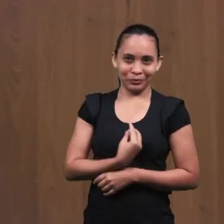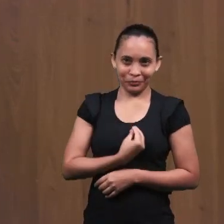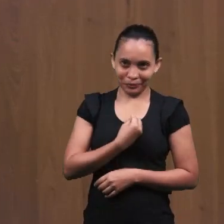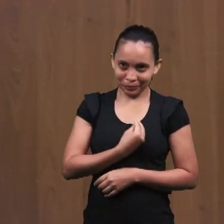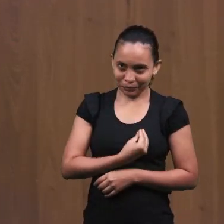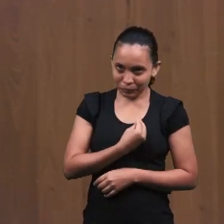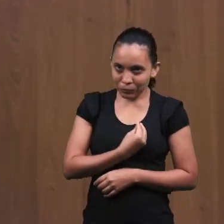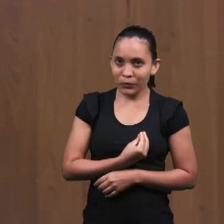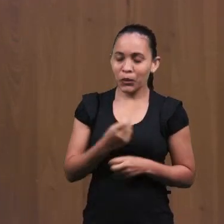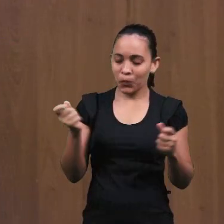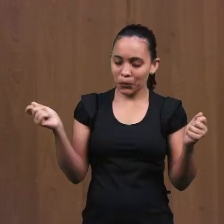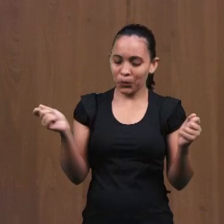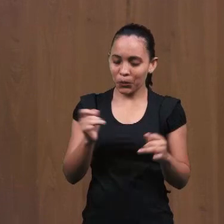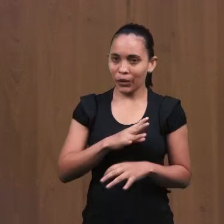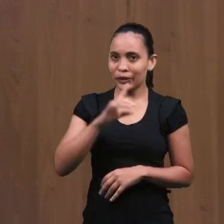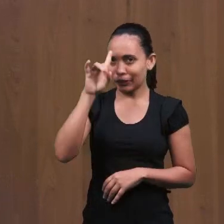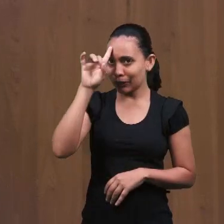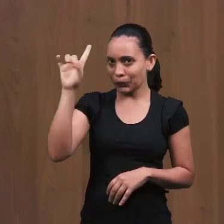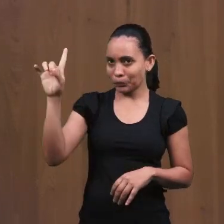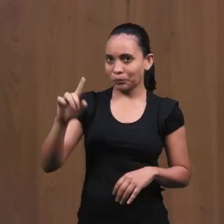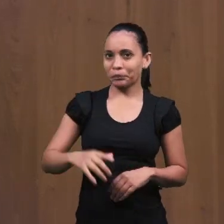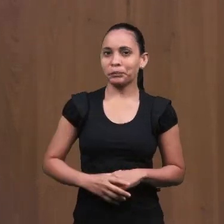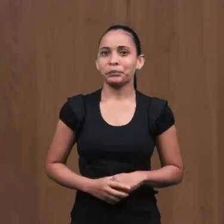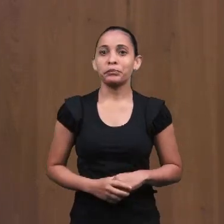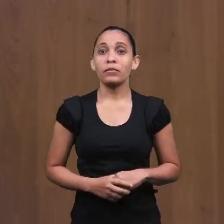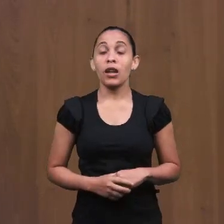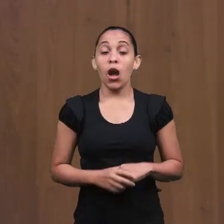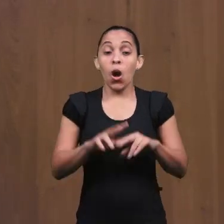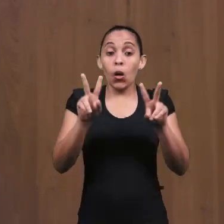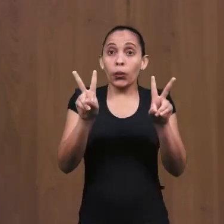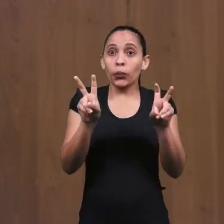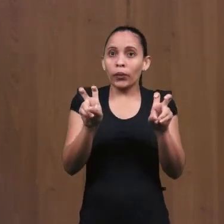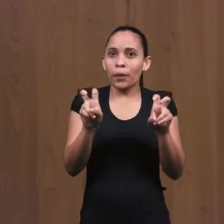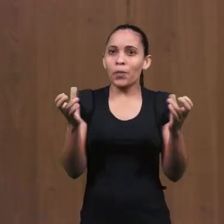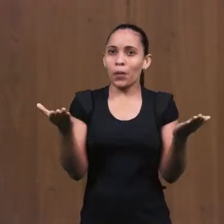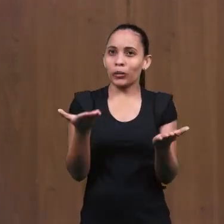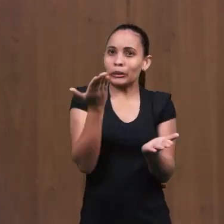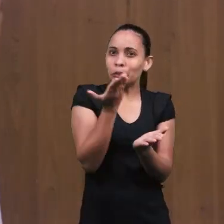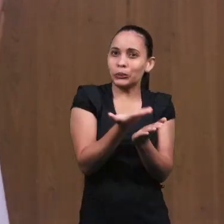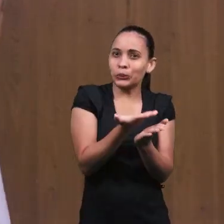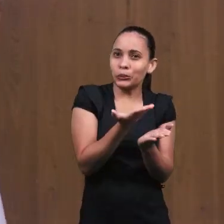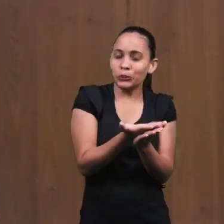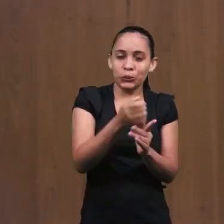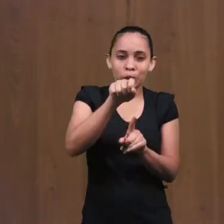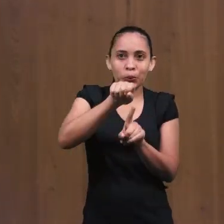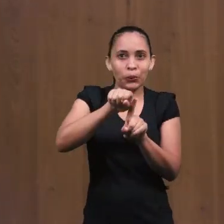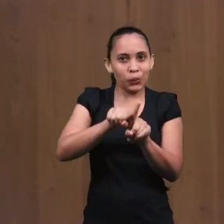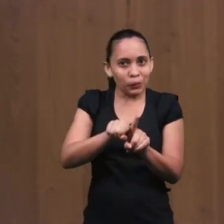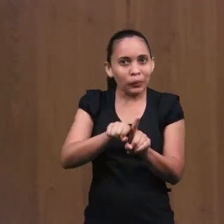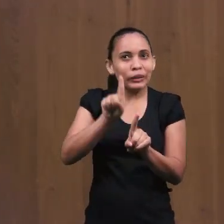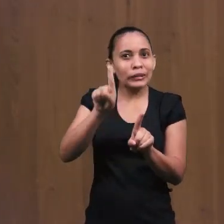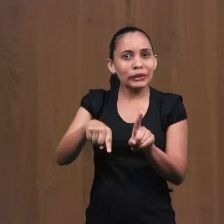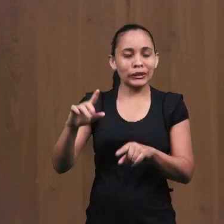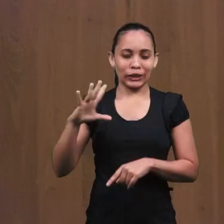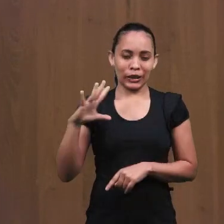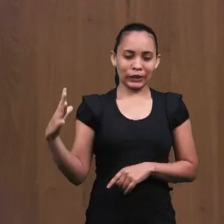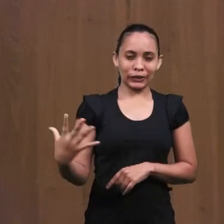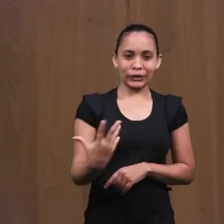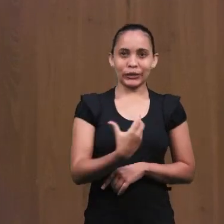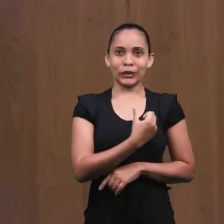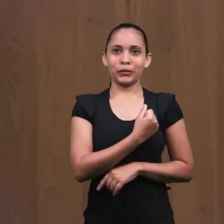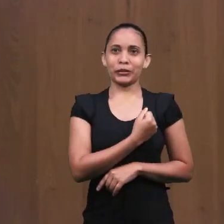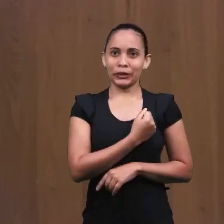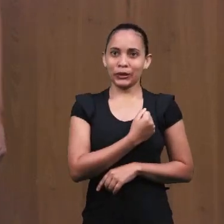pour notre chemin. Gloire à Dieu pour cela. La thématique de notre étude de ce mois porte sur « Salut